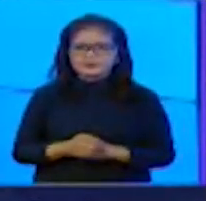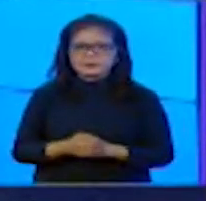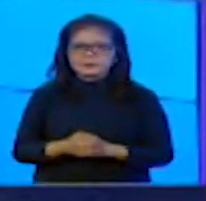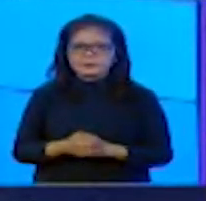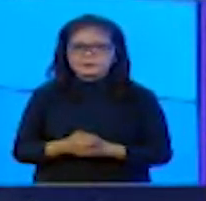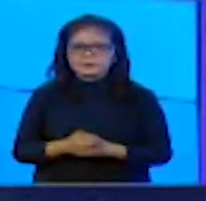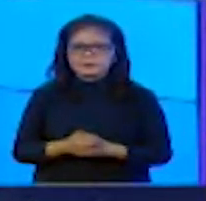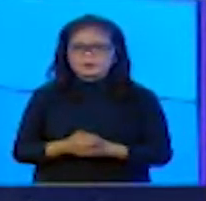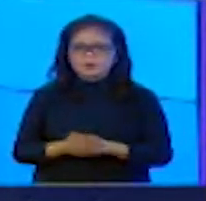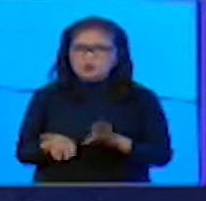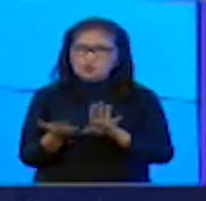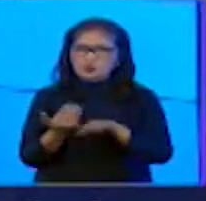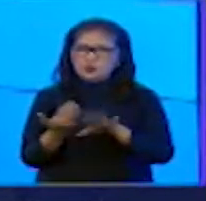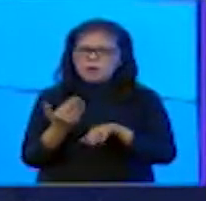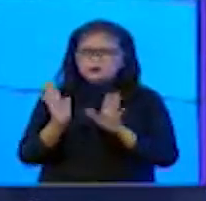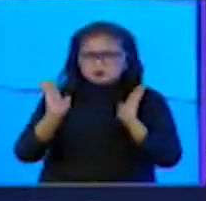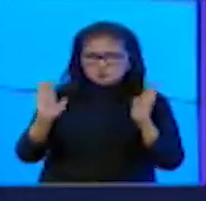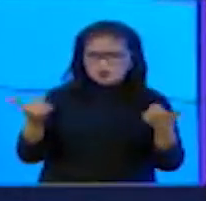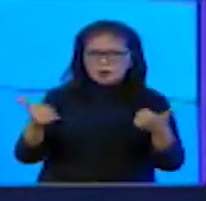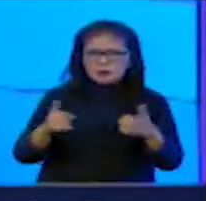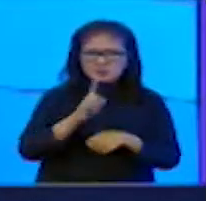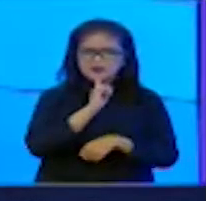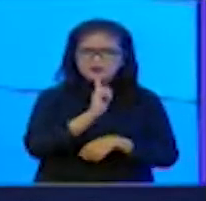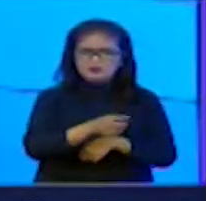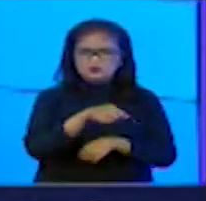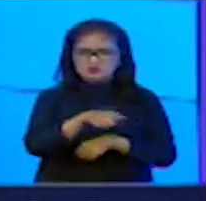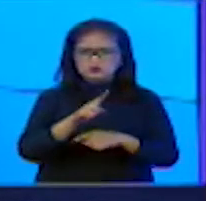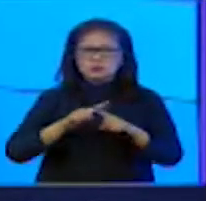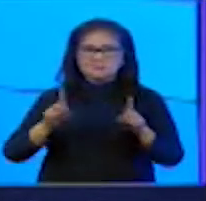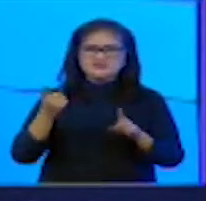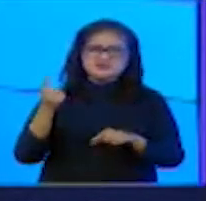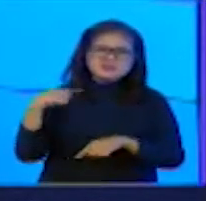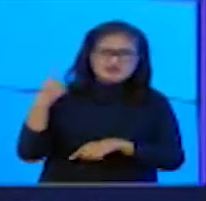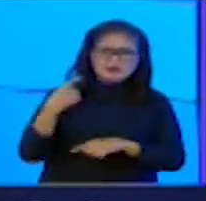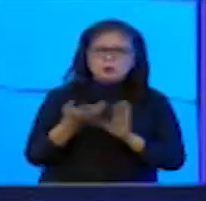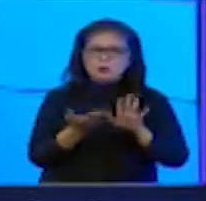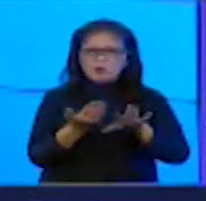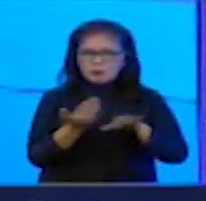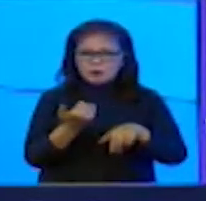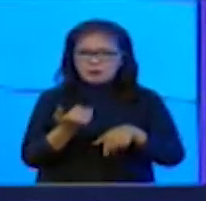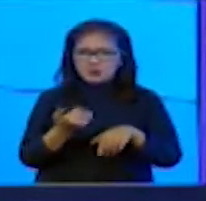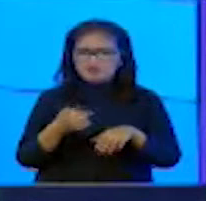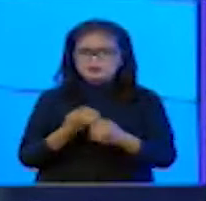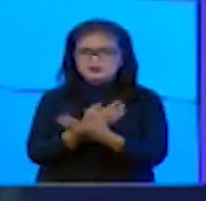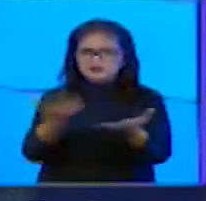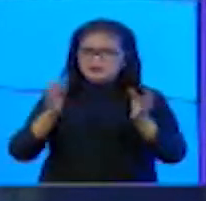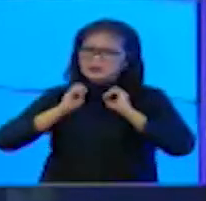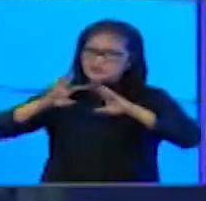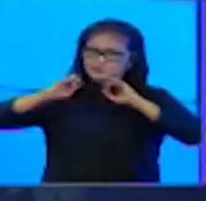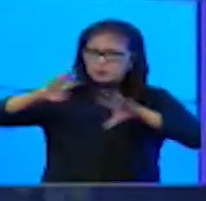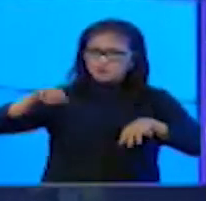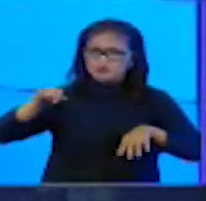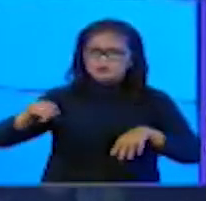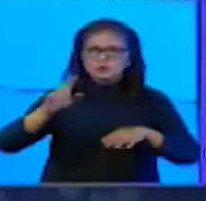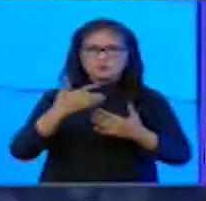Meskipun telah berulang kali ditertibkan, namun balap liar masih terjadi. Warga diimbau agar tidak ikut-ikutan menjadi penonton balap liar,